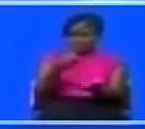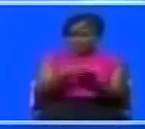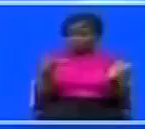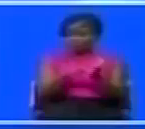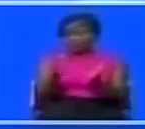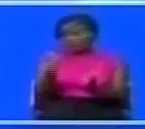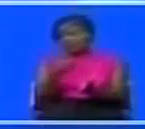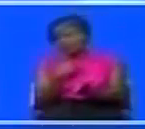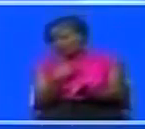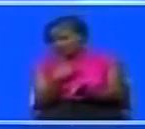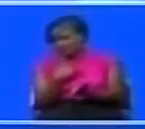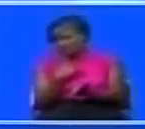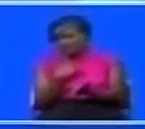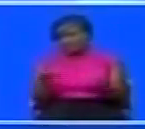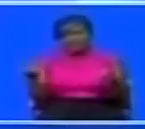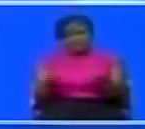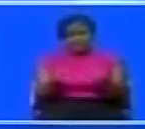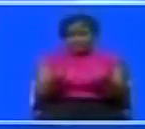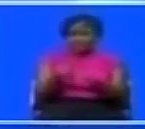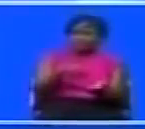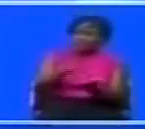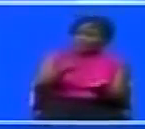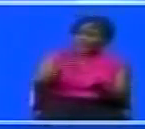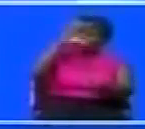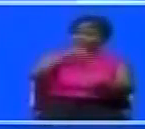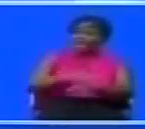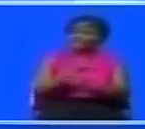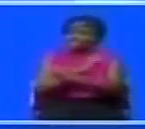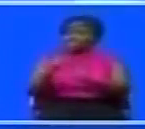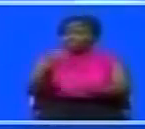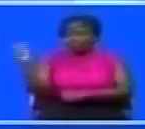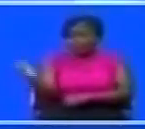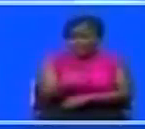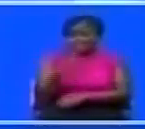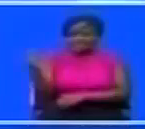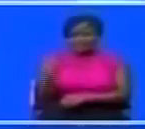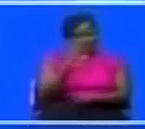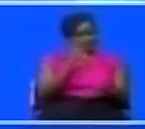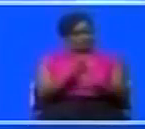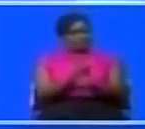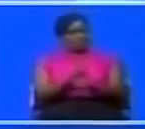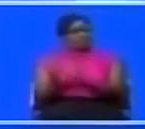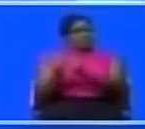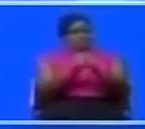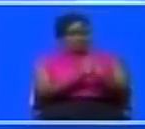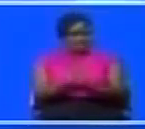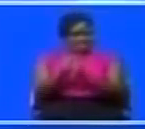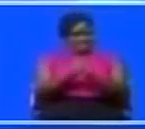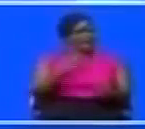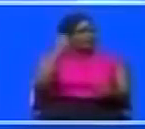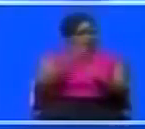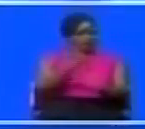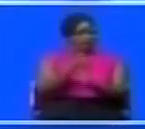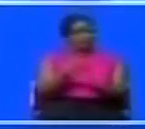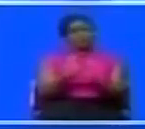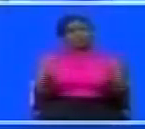constraints, despite going unpaid for several months, they have remained together and performed their